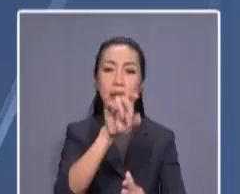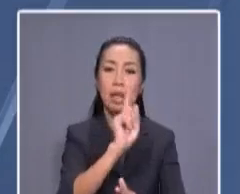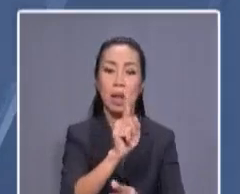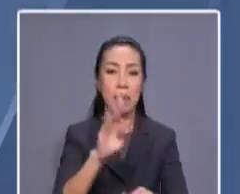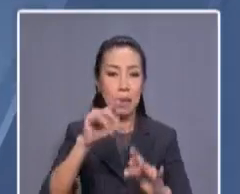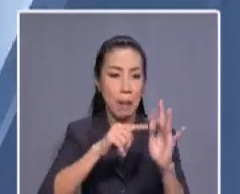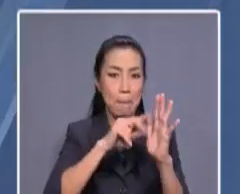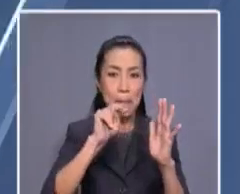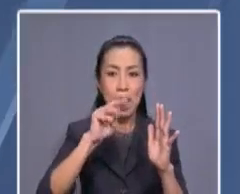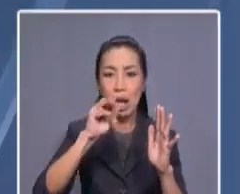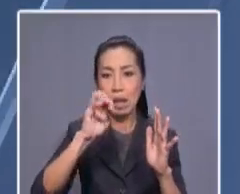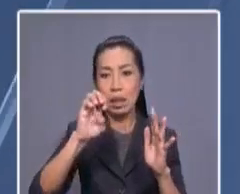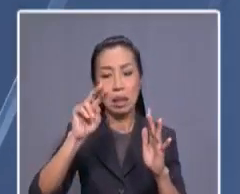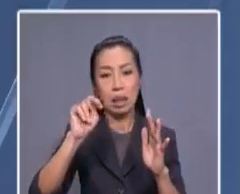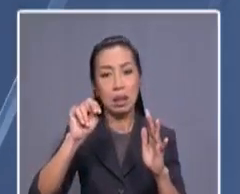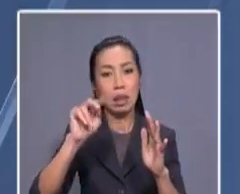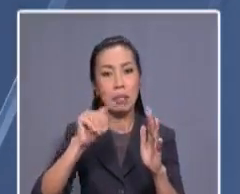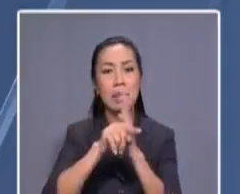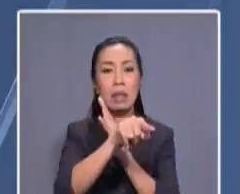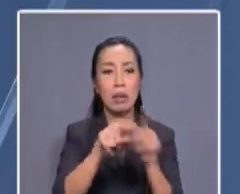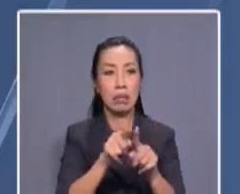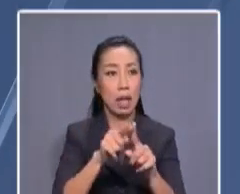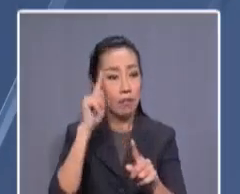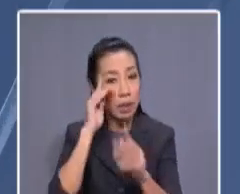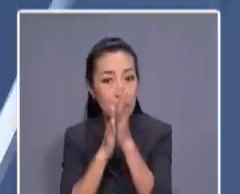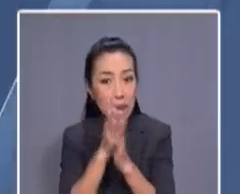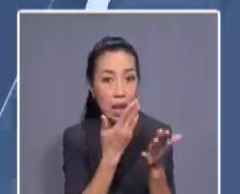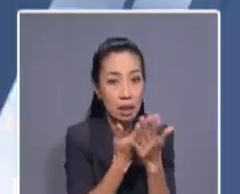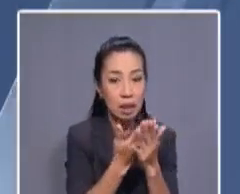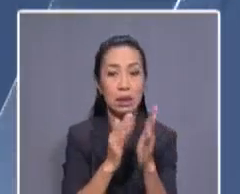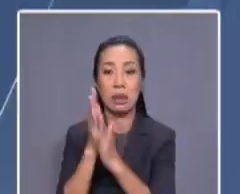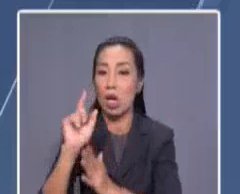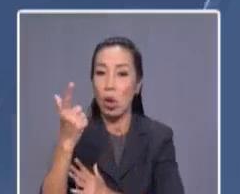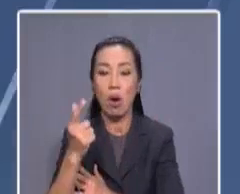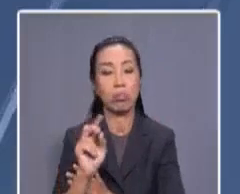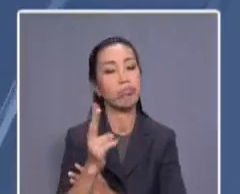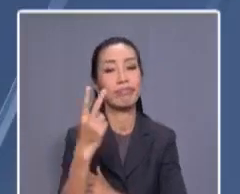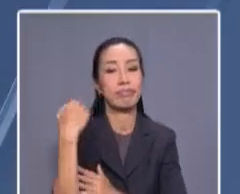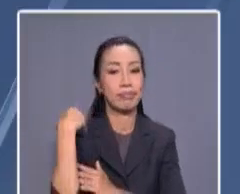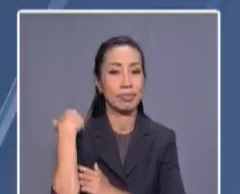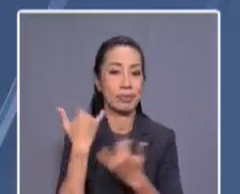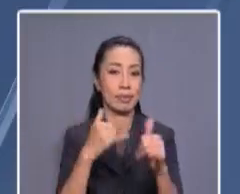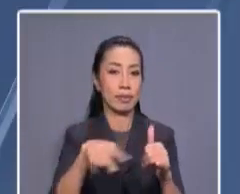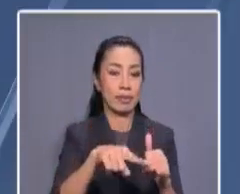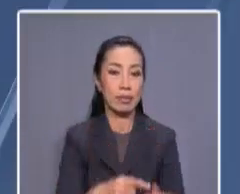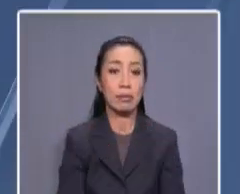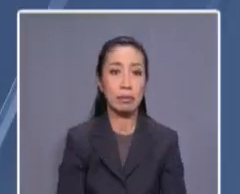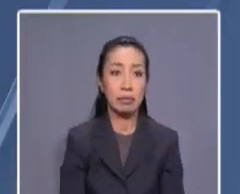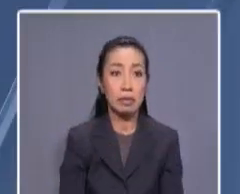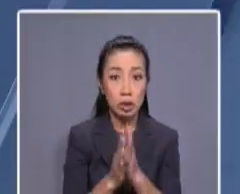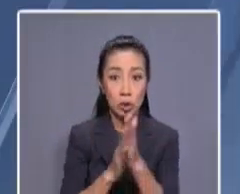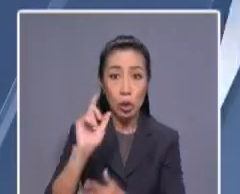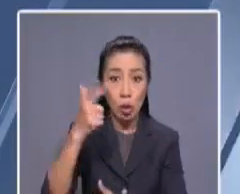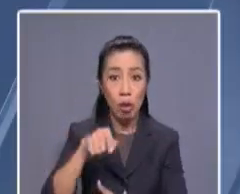านมิ้นเหมือนกัน เขาเล่นทั้งแชร์ปกติแชร์เงินนะครับ และแชร์ทอง แชร์ทองกันเนี่ยนะฮะ เล่นแชร์ทองนี่ก็โ